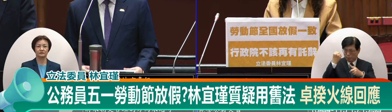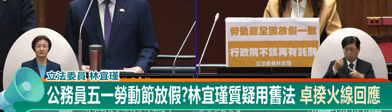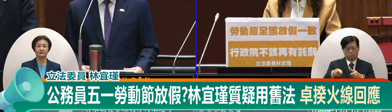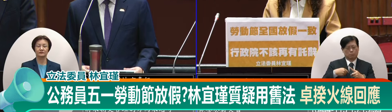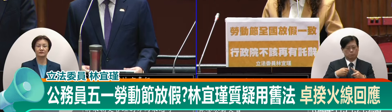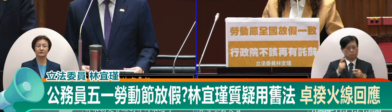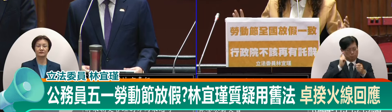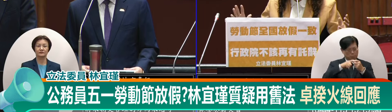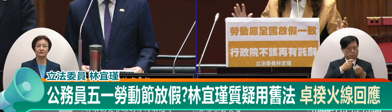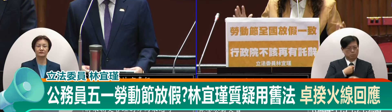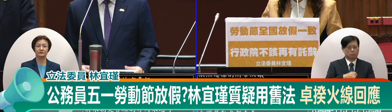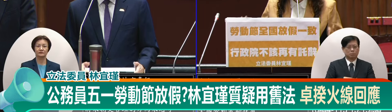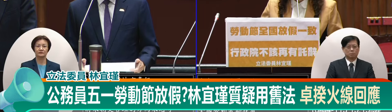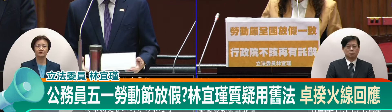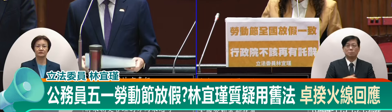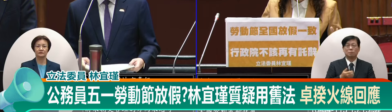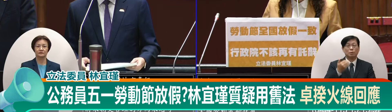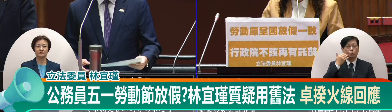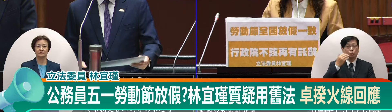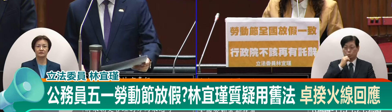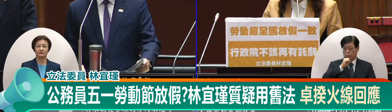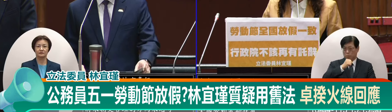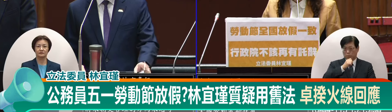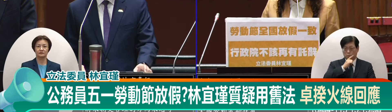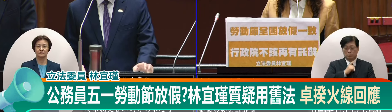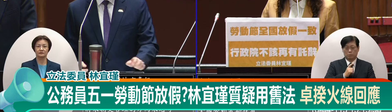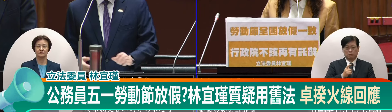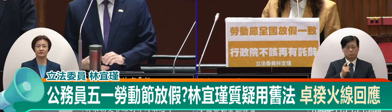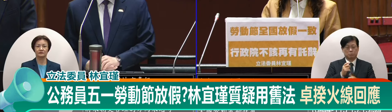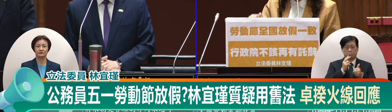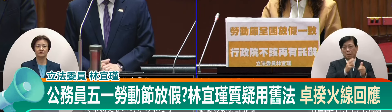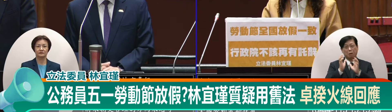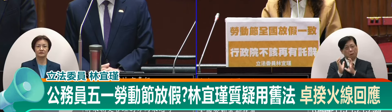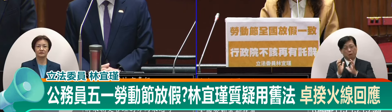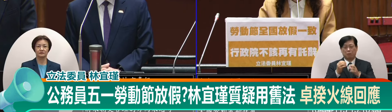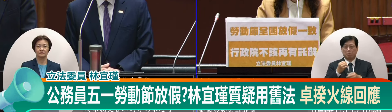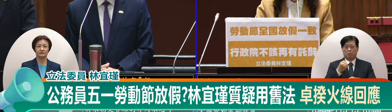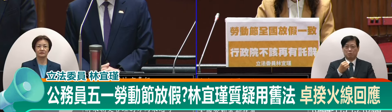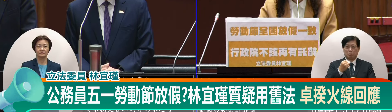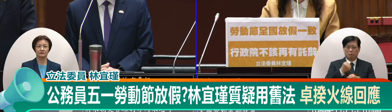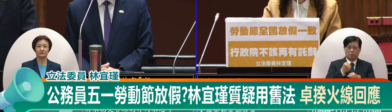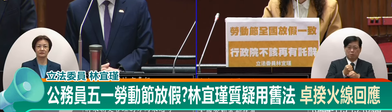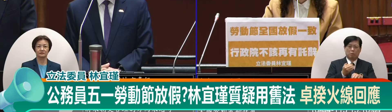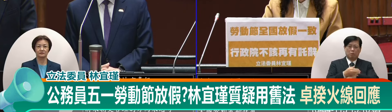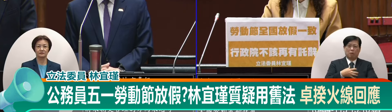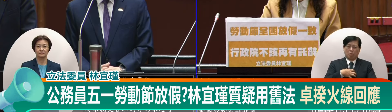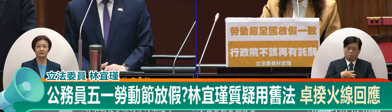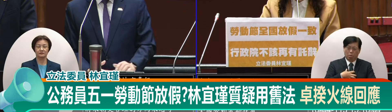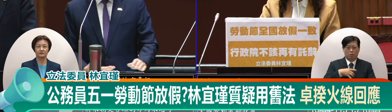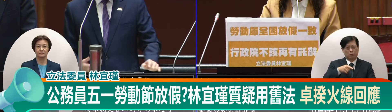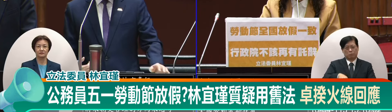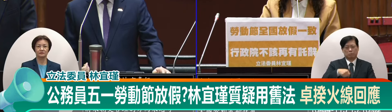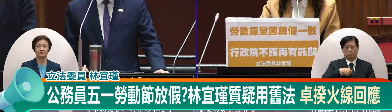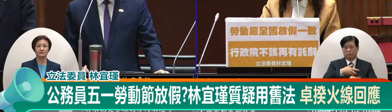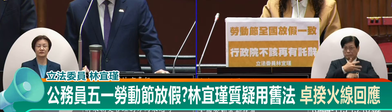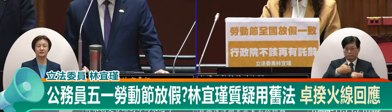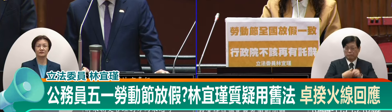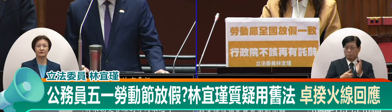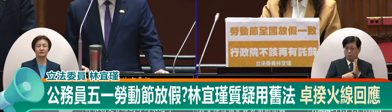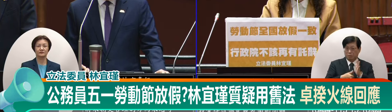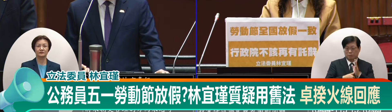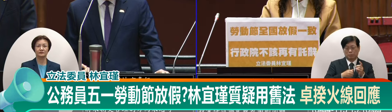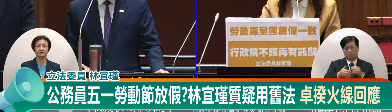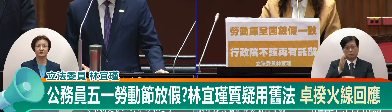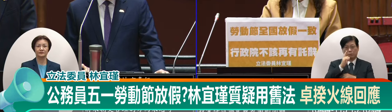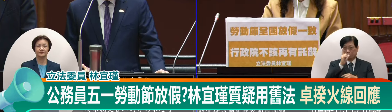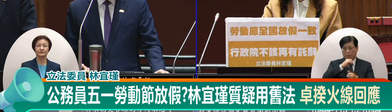价值。我想当台湾被背负的所谓的过劳之岛的罪名的时候，我想政府却持续带